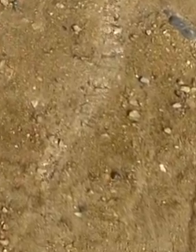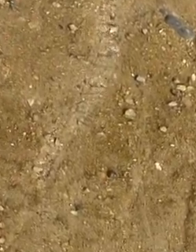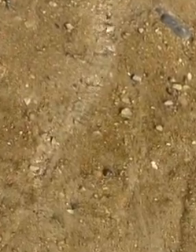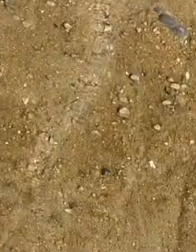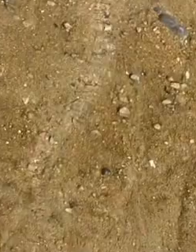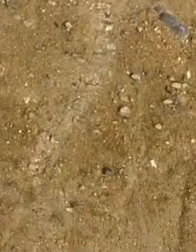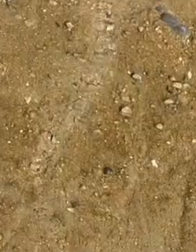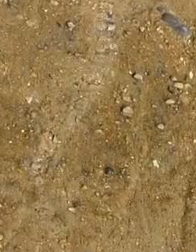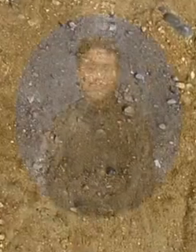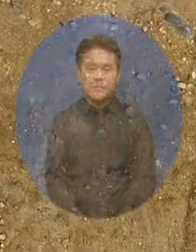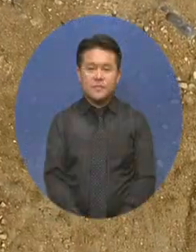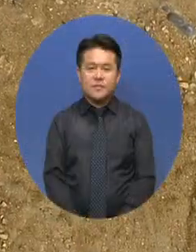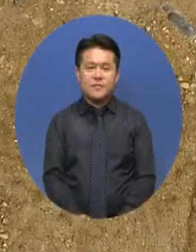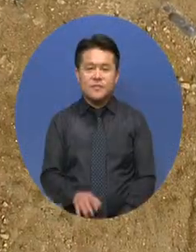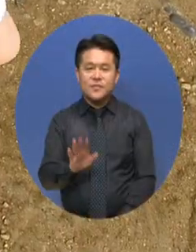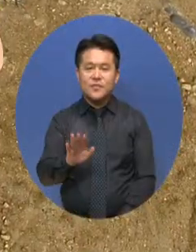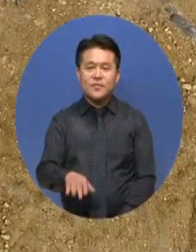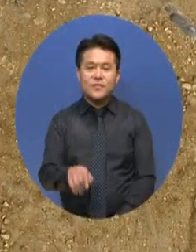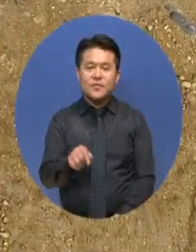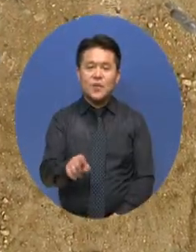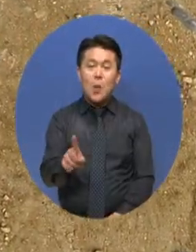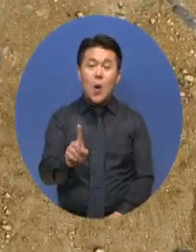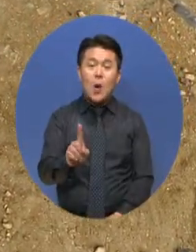뭐 있어요?